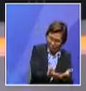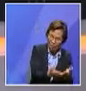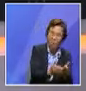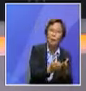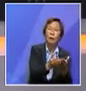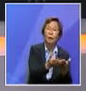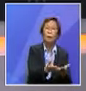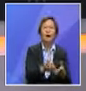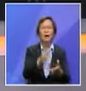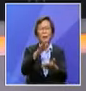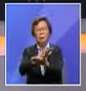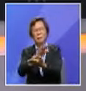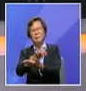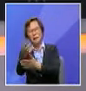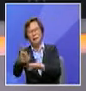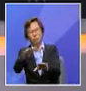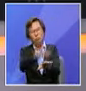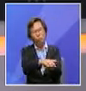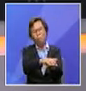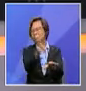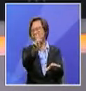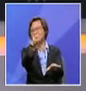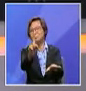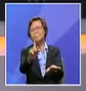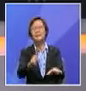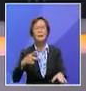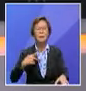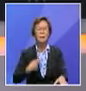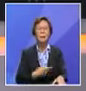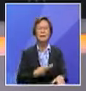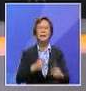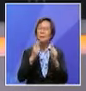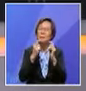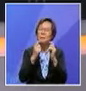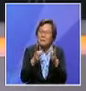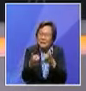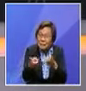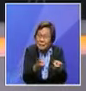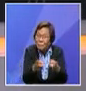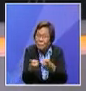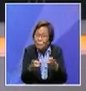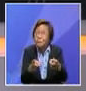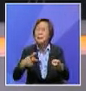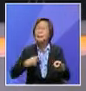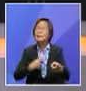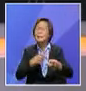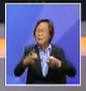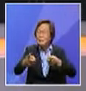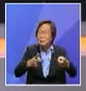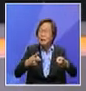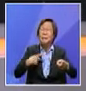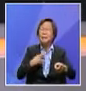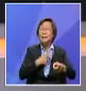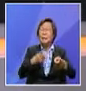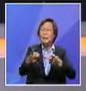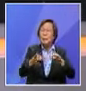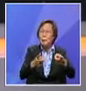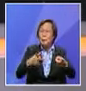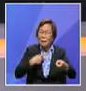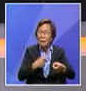kertas lain ke. Jadi ini adalah ketertiban kita sebagai bangsa